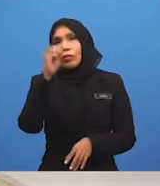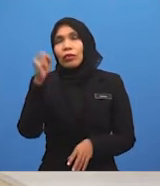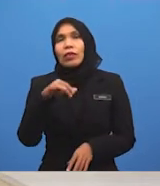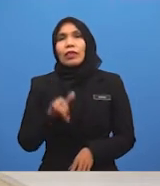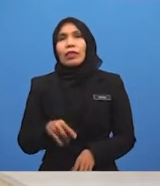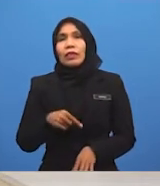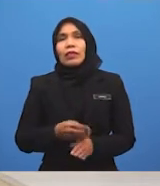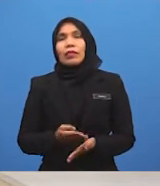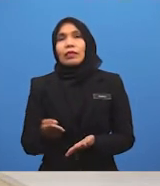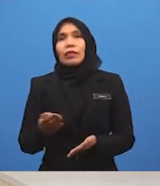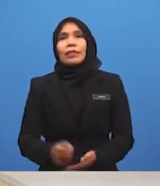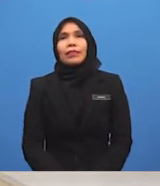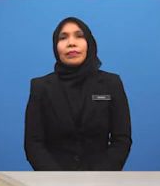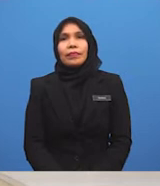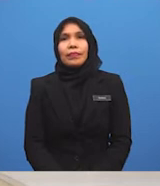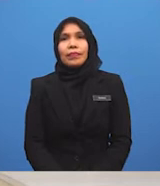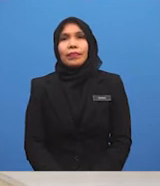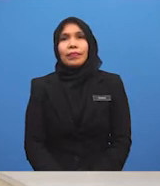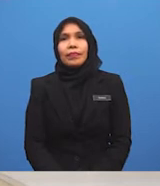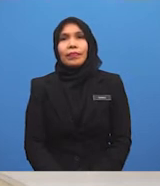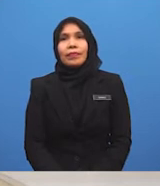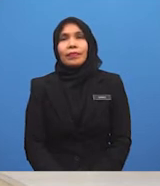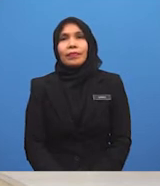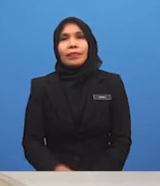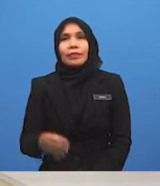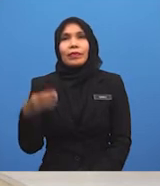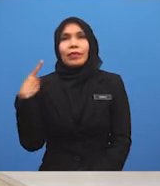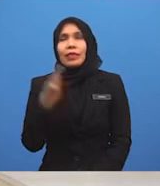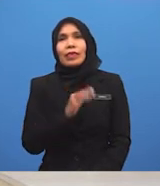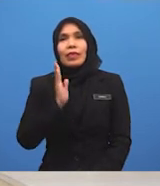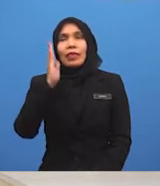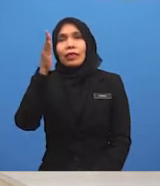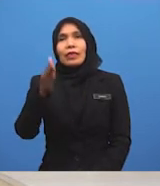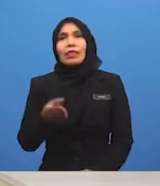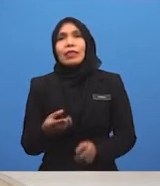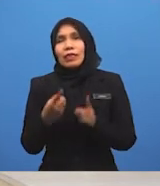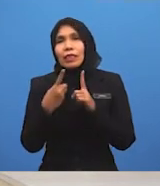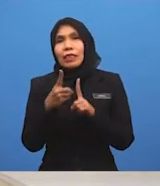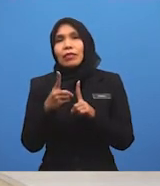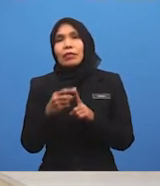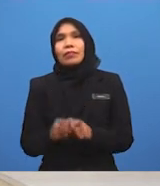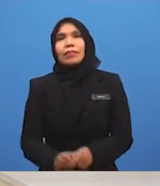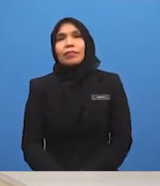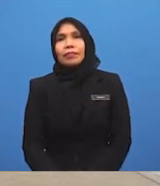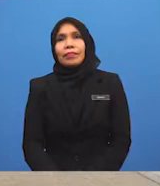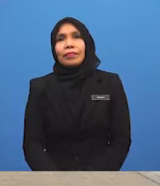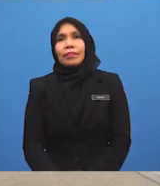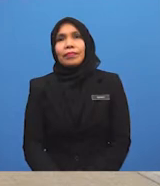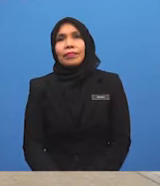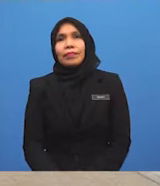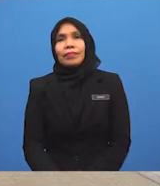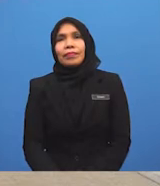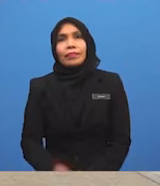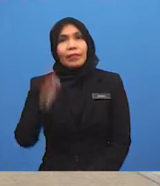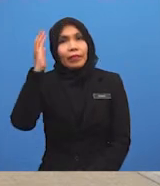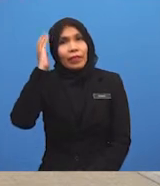akan menjawab soalan bagi situasi yang cikgu tunjukkan pada awal sesi pembelajaran hari ini. Masih